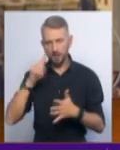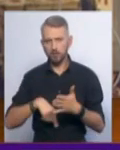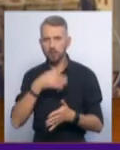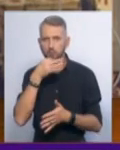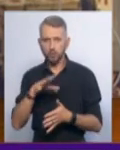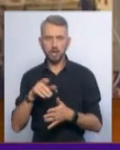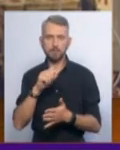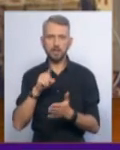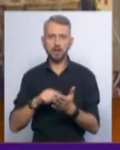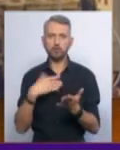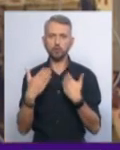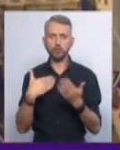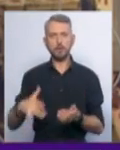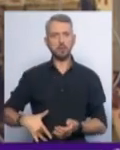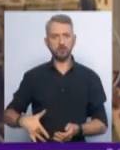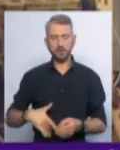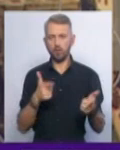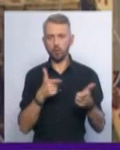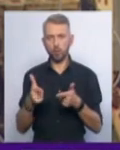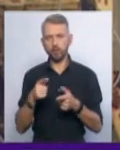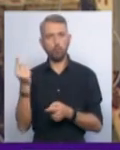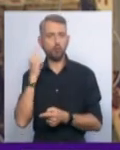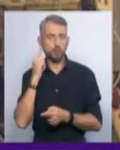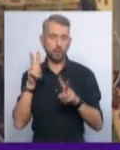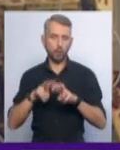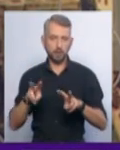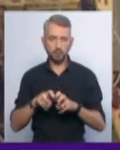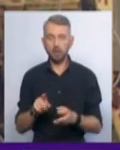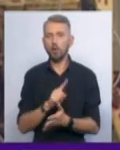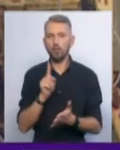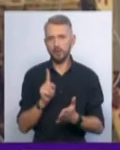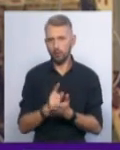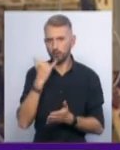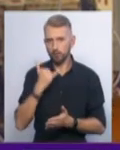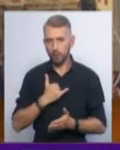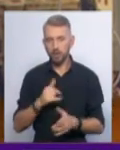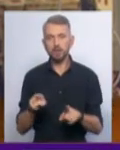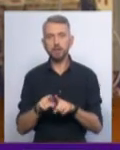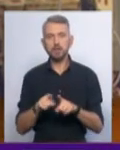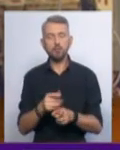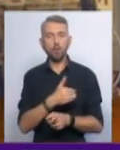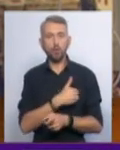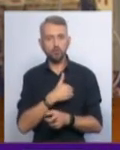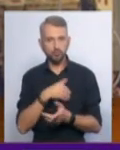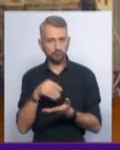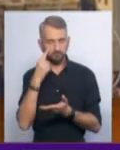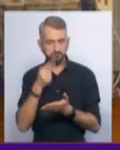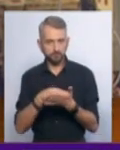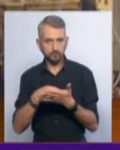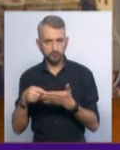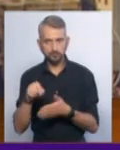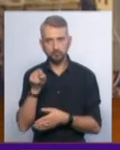Печерську, ми сьогодні готові почути і розглянути. Тож, будь ласка, обов'язково долучайтеся. І так само хочу наголосити, що пан Михайло Терентьєв